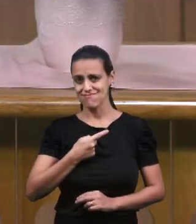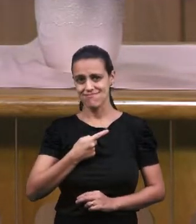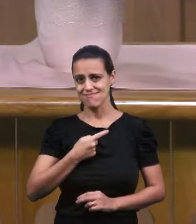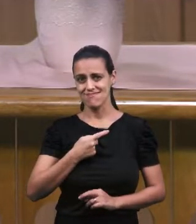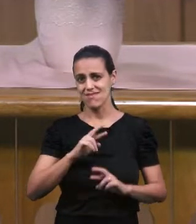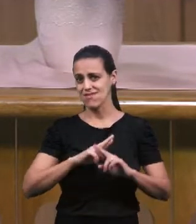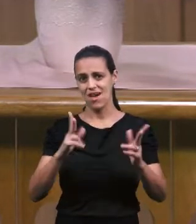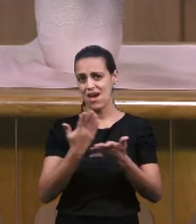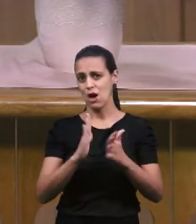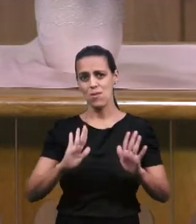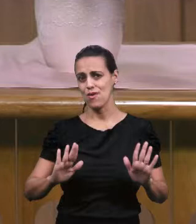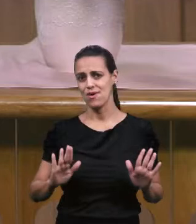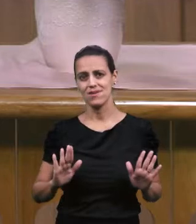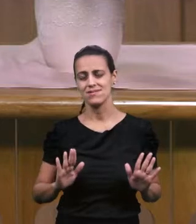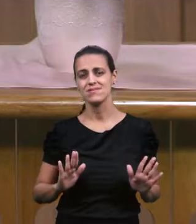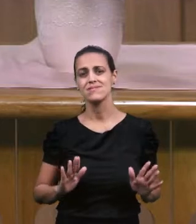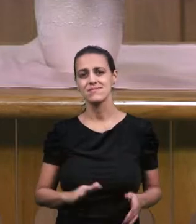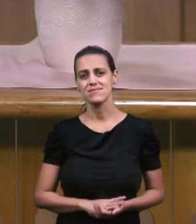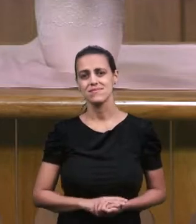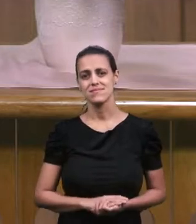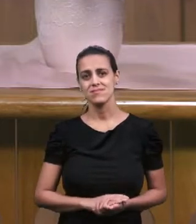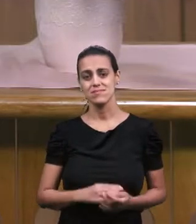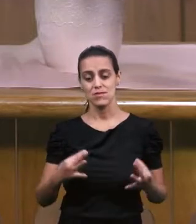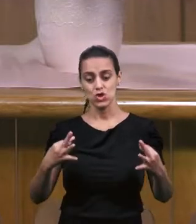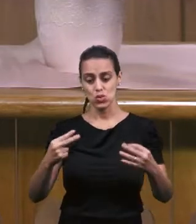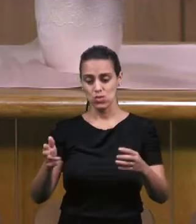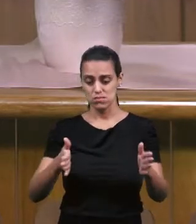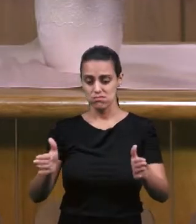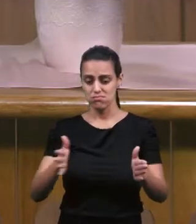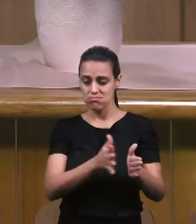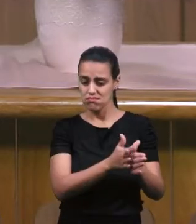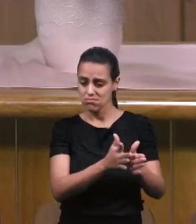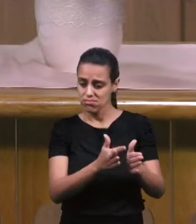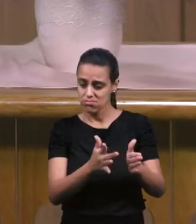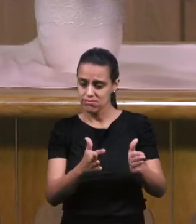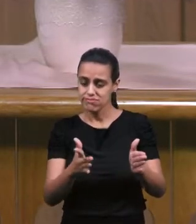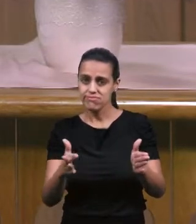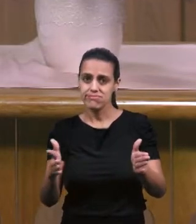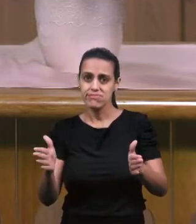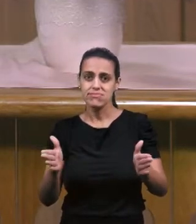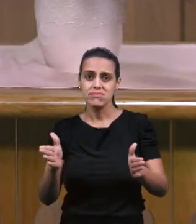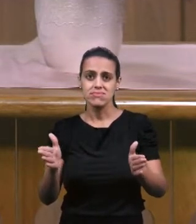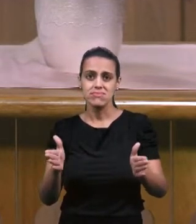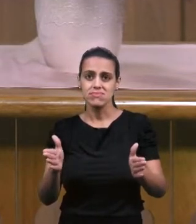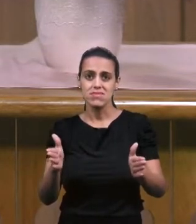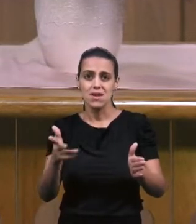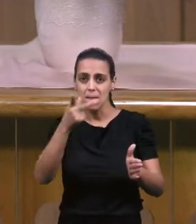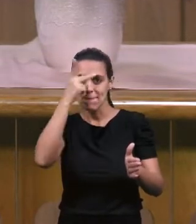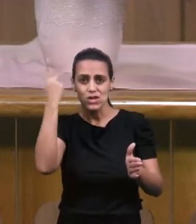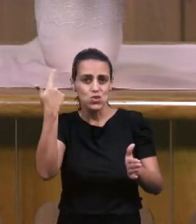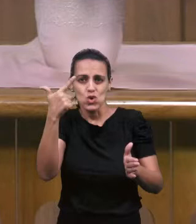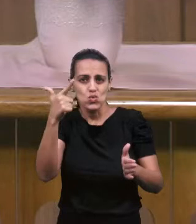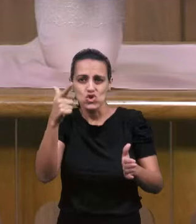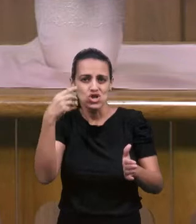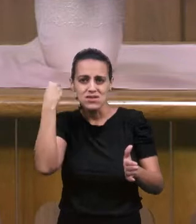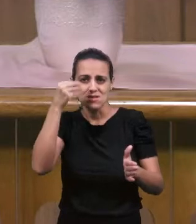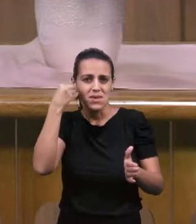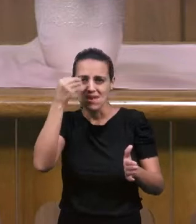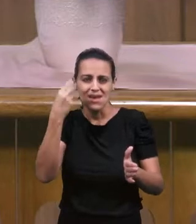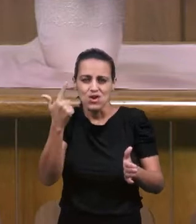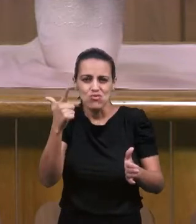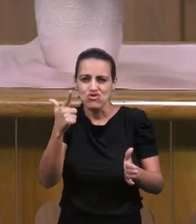personnelle. Et dans toute la période appelée médiévale, l'expérience n'était plus personnelle, était